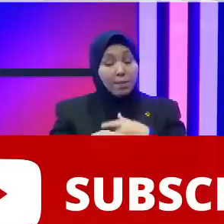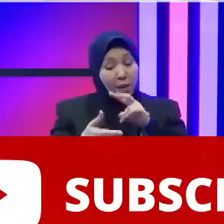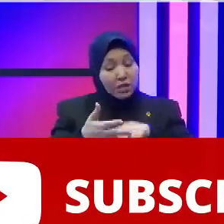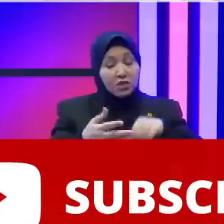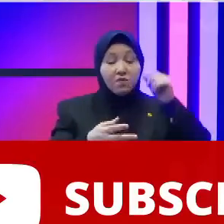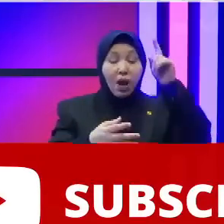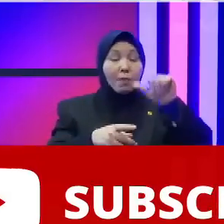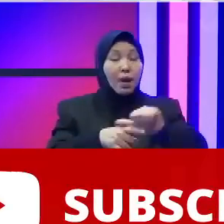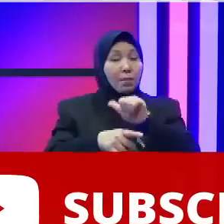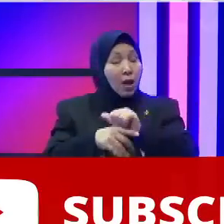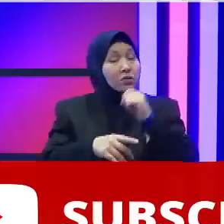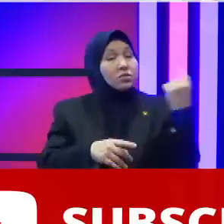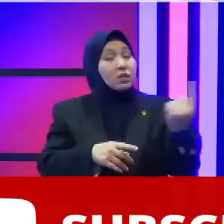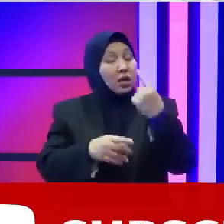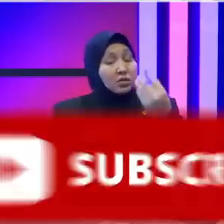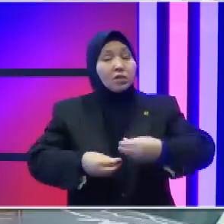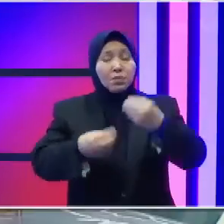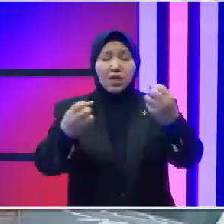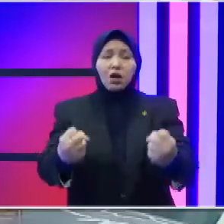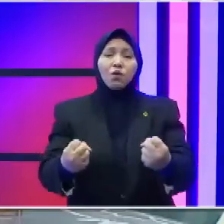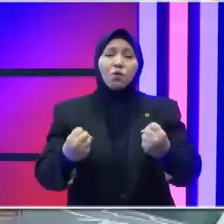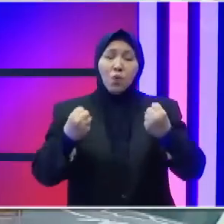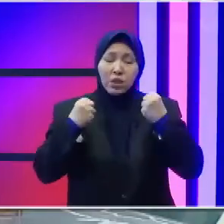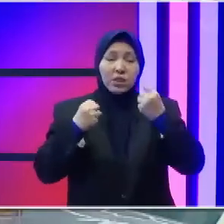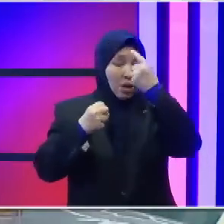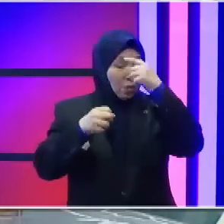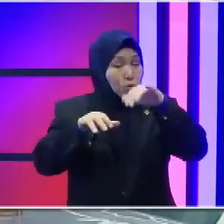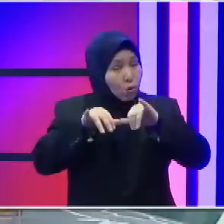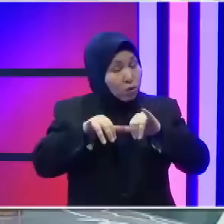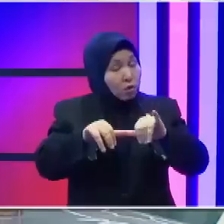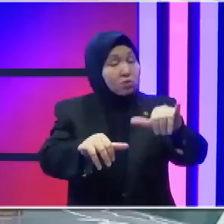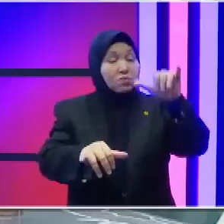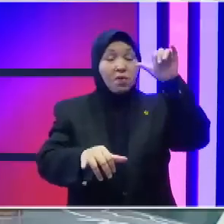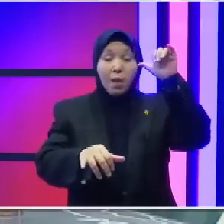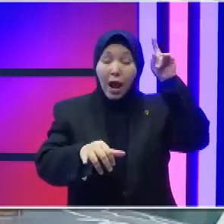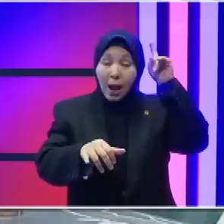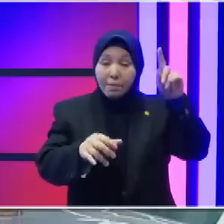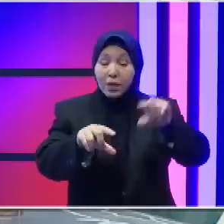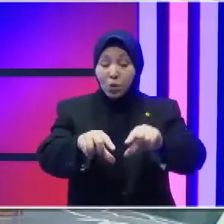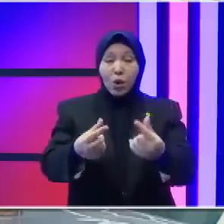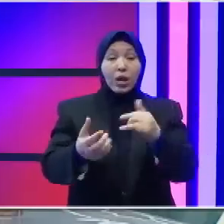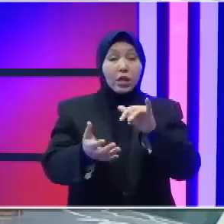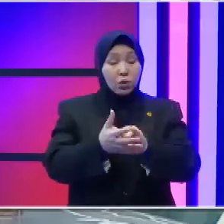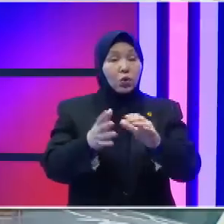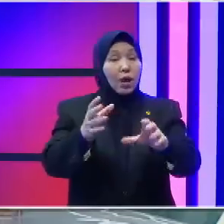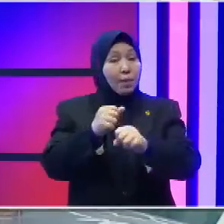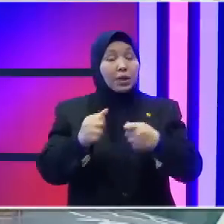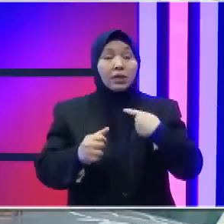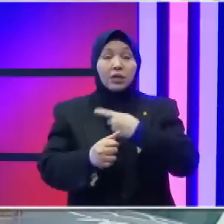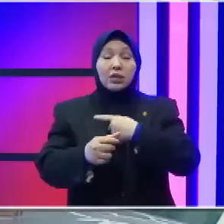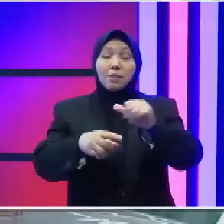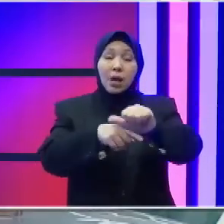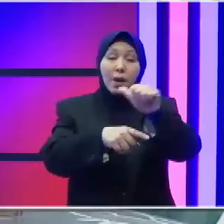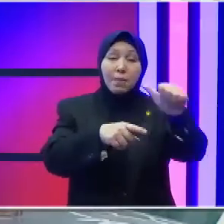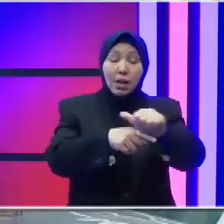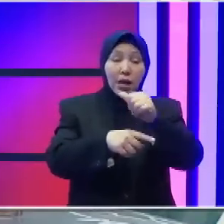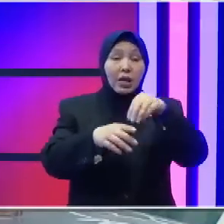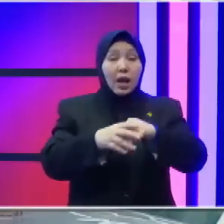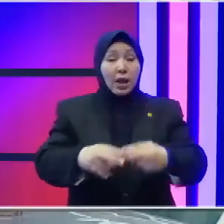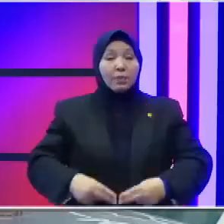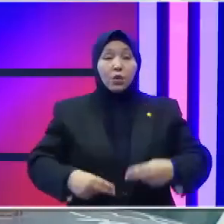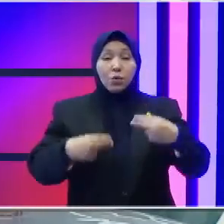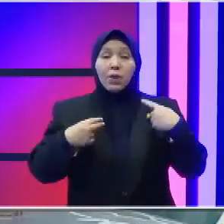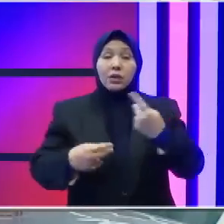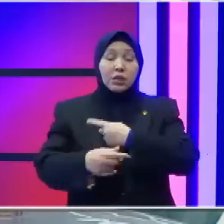Mudah-mudahan kita sentiasa diberikan kekuatan terus difahami Al-Quran itu, dan dapat kita mengamalkan dalam kehidupan